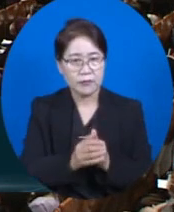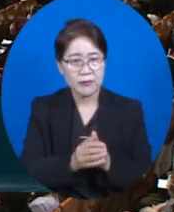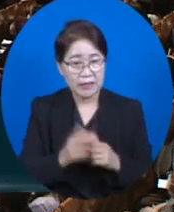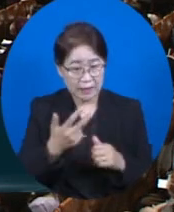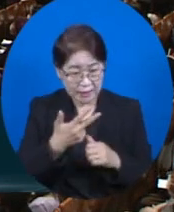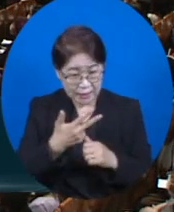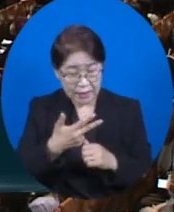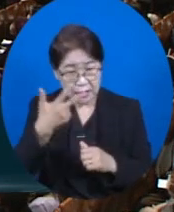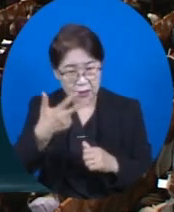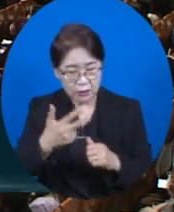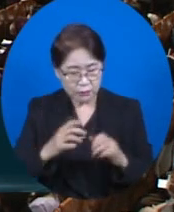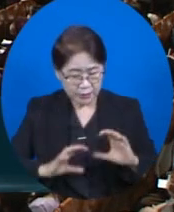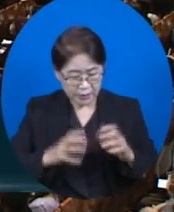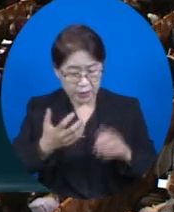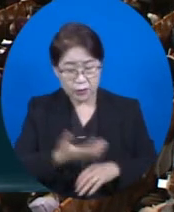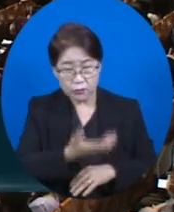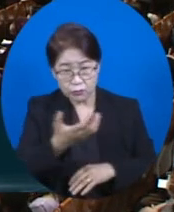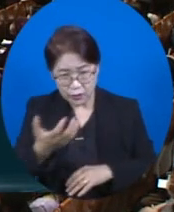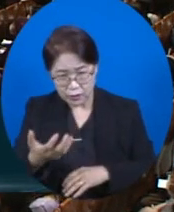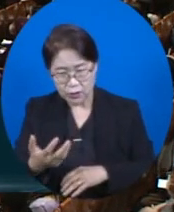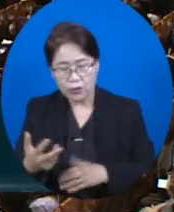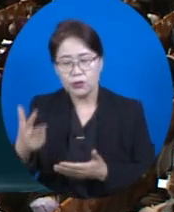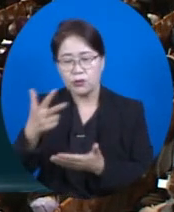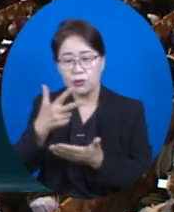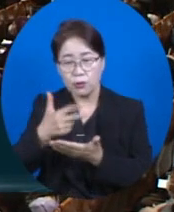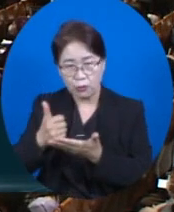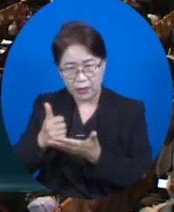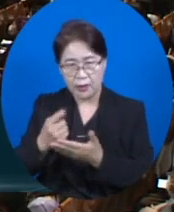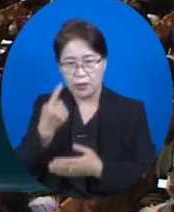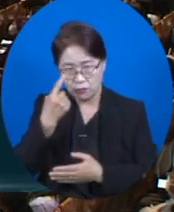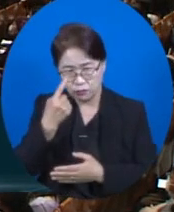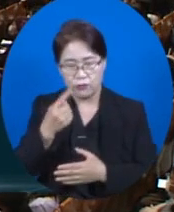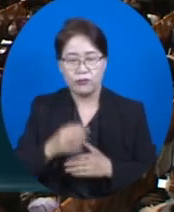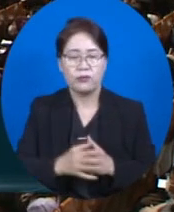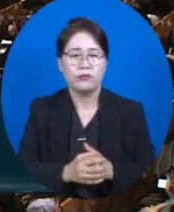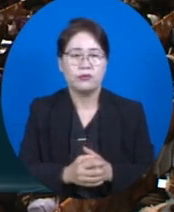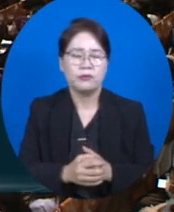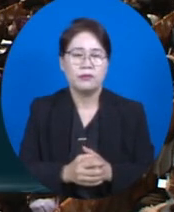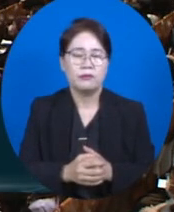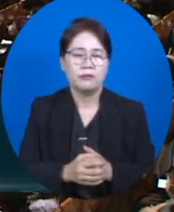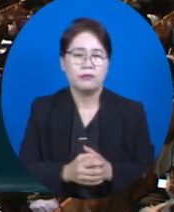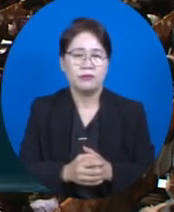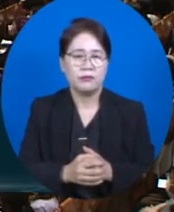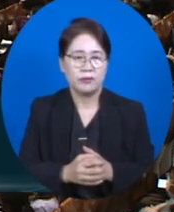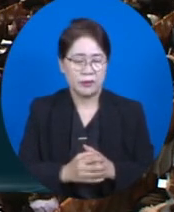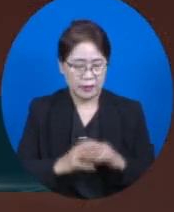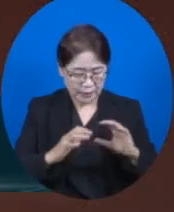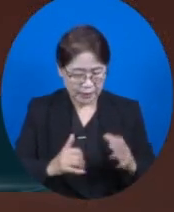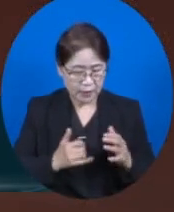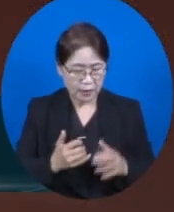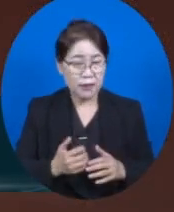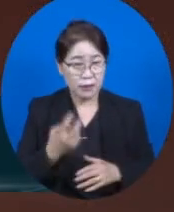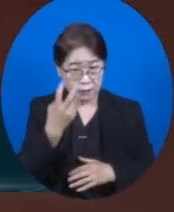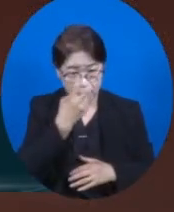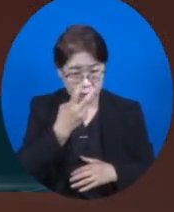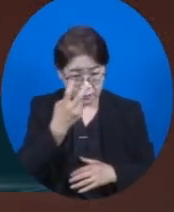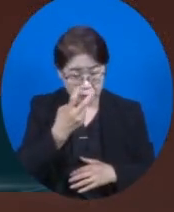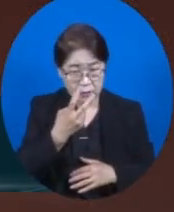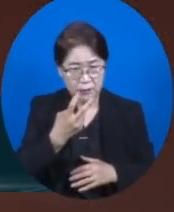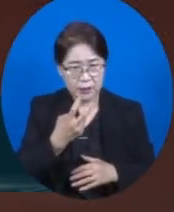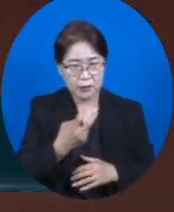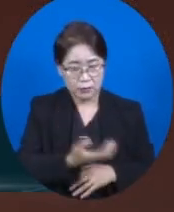일곱은 온 세상에 돌아다니는 여호와의 눈이라 하니라 온 세상에 두루다니는